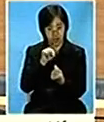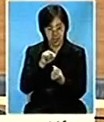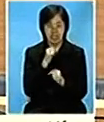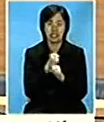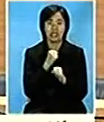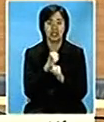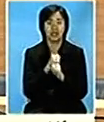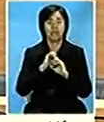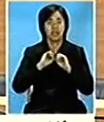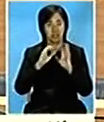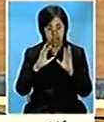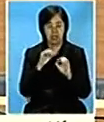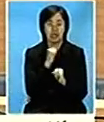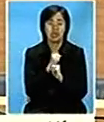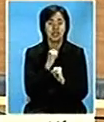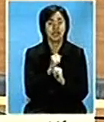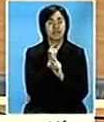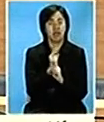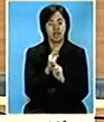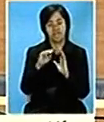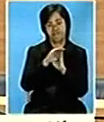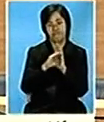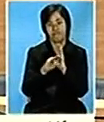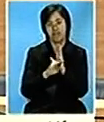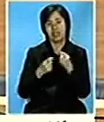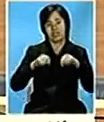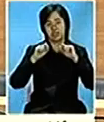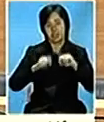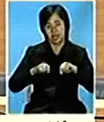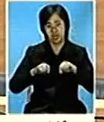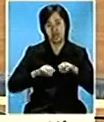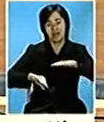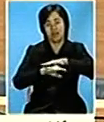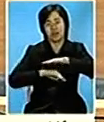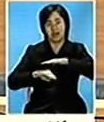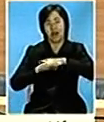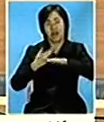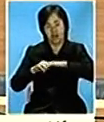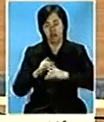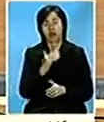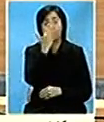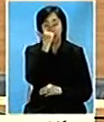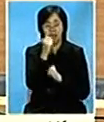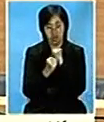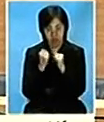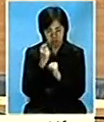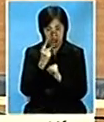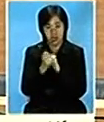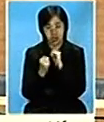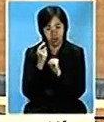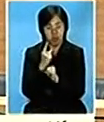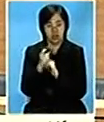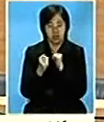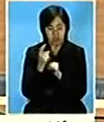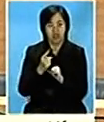ป็นให้เป็นไปตามที่เราได้ไปเซ็นอนุสัญญานี้ไว้เพราะว่าทุกปีจริงๆแล้วเราต้อง